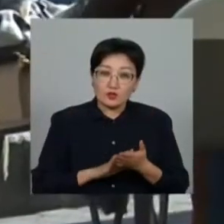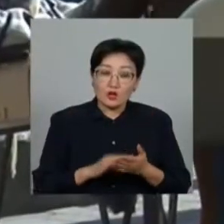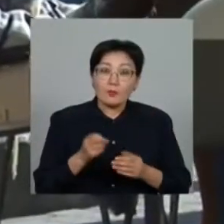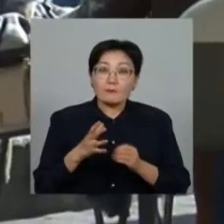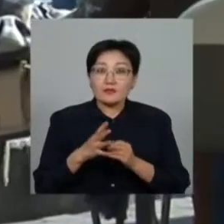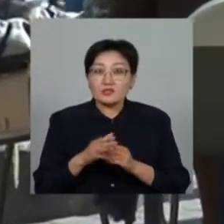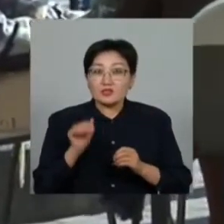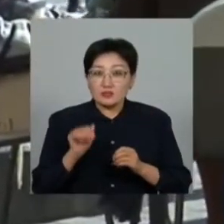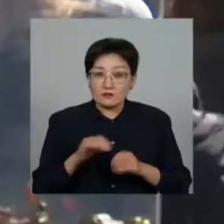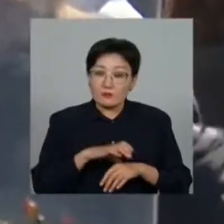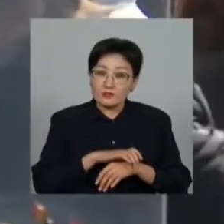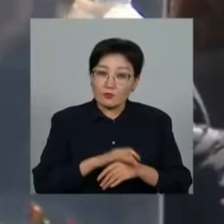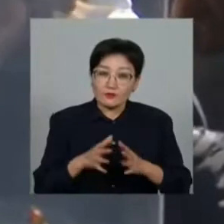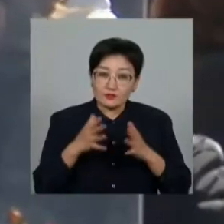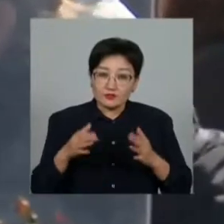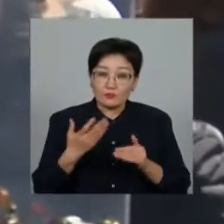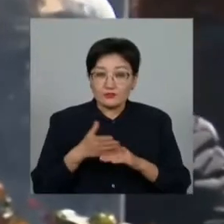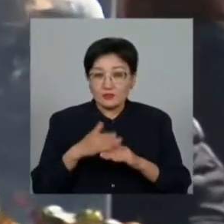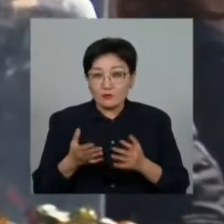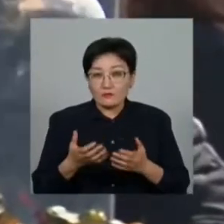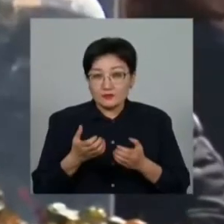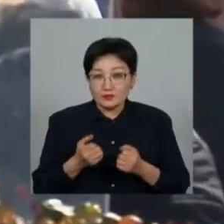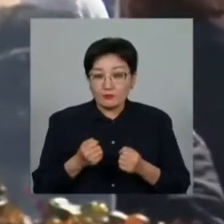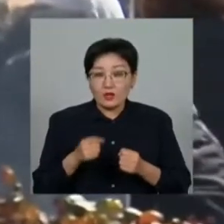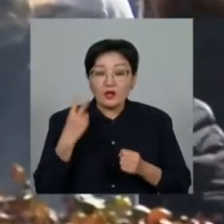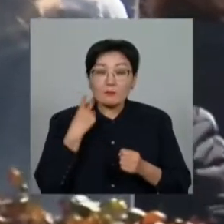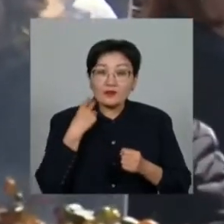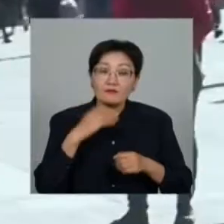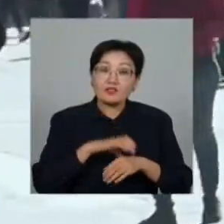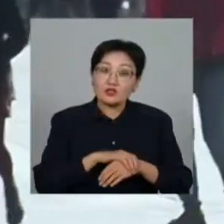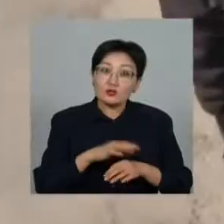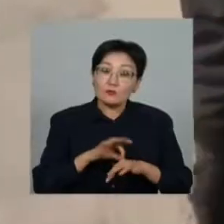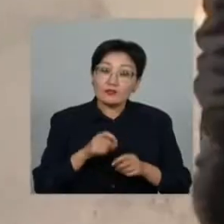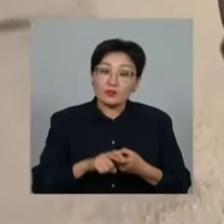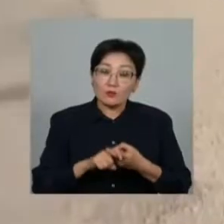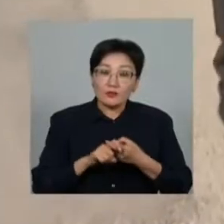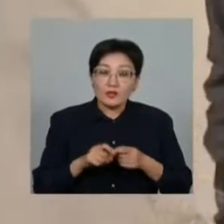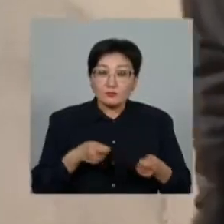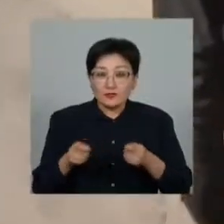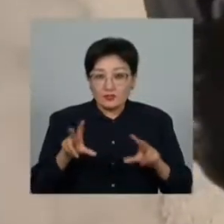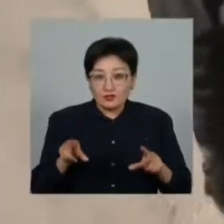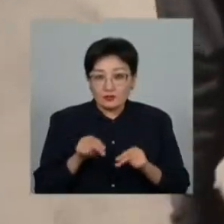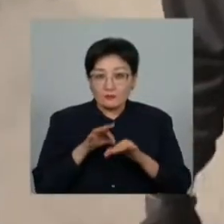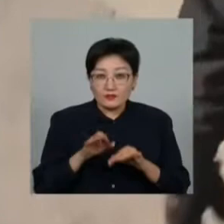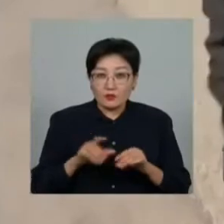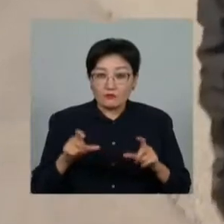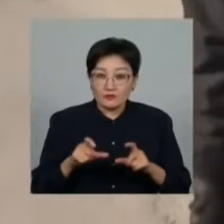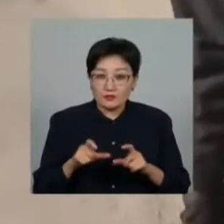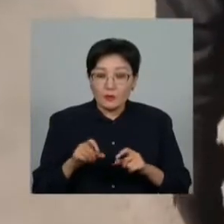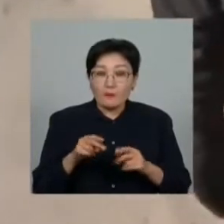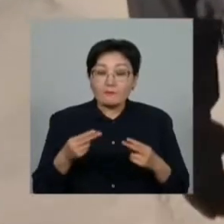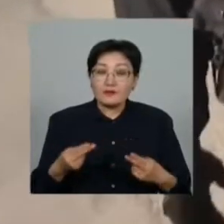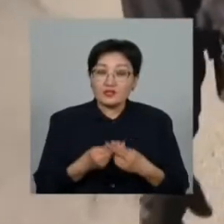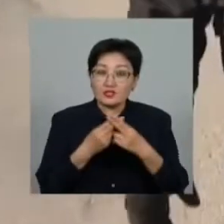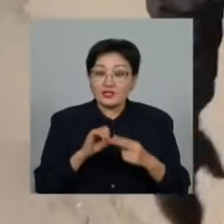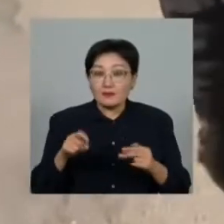15 тысяч фактов большая их часть вызваны британским штаммом во франции правительство обещает не вводить ограничения в париже и